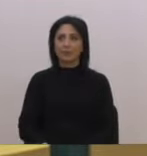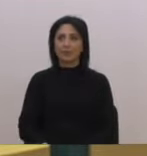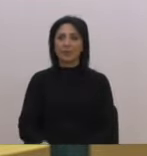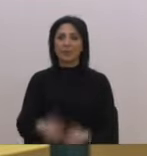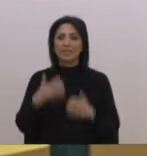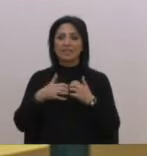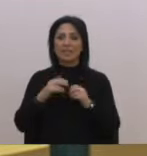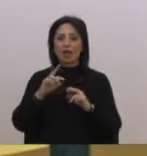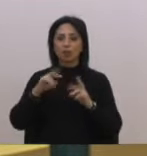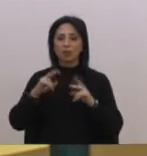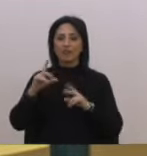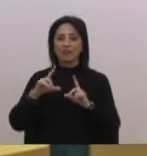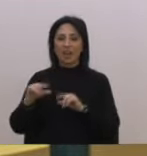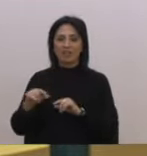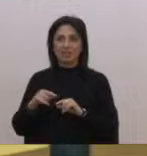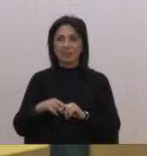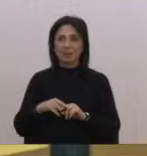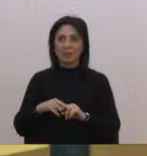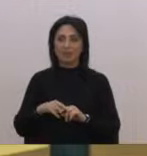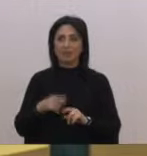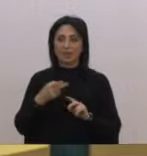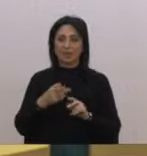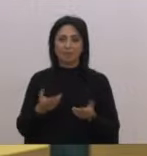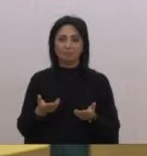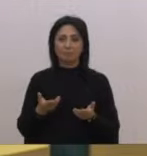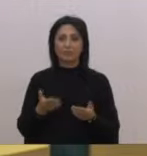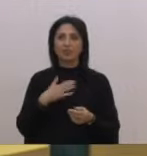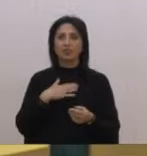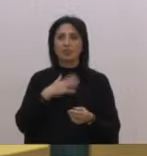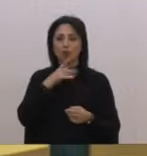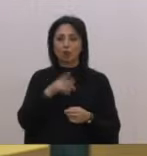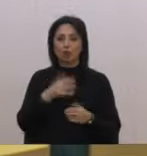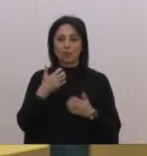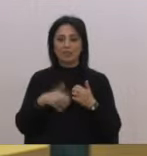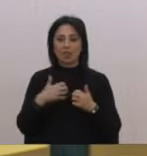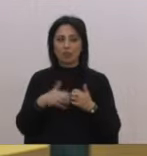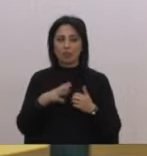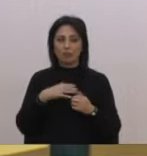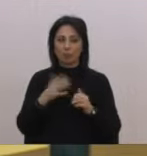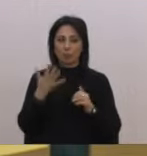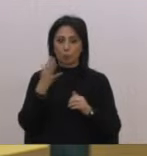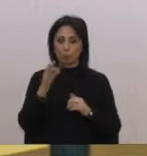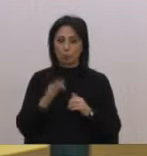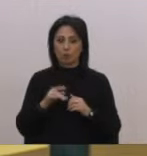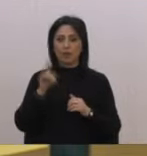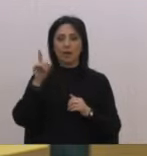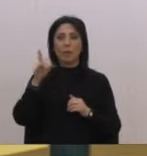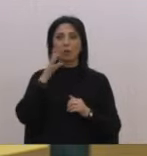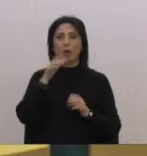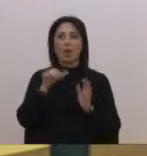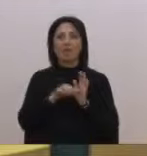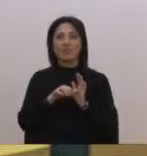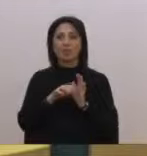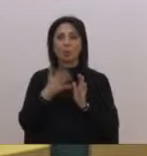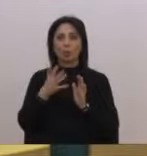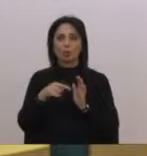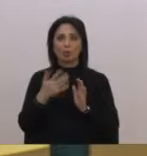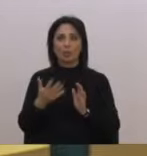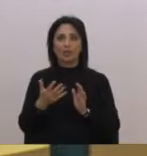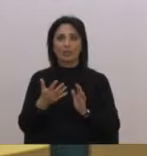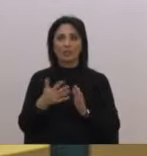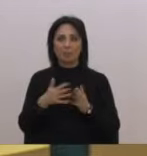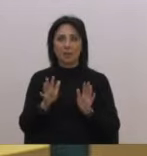საშუალო ინფლაცია წლების მიხედვით. ესე იგი, ჩვენ დროს იყო საშუალო 5%-ამდე, მაგ დროს იყო 6.5%,